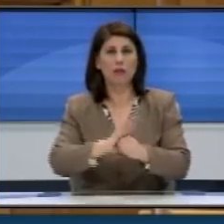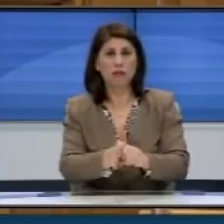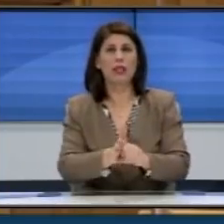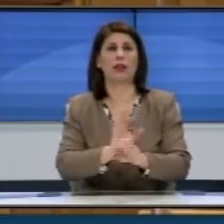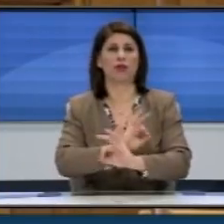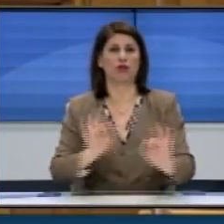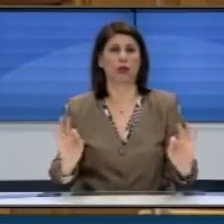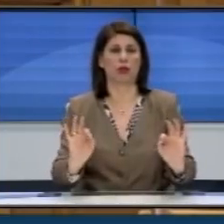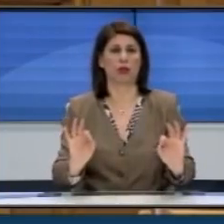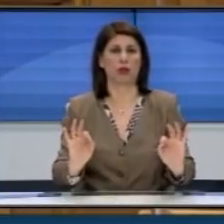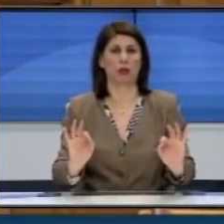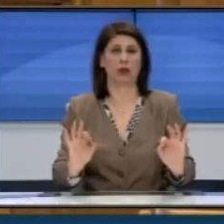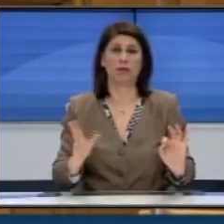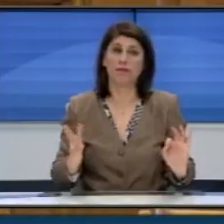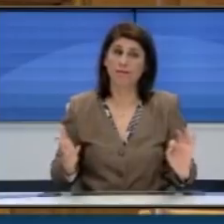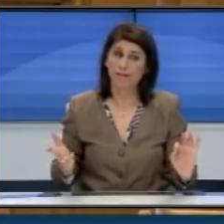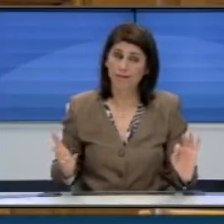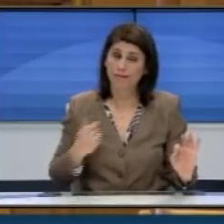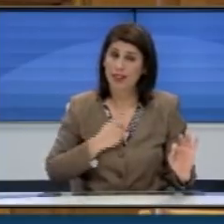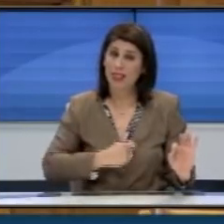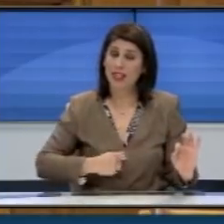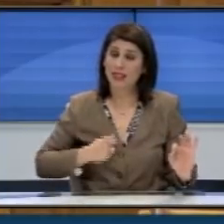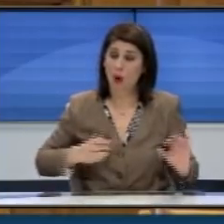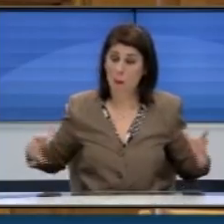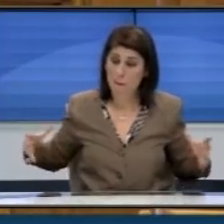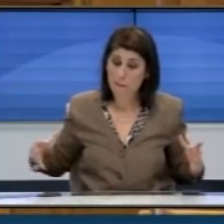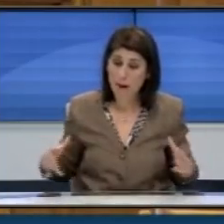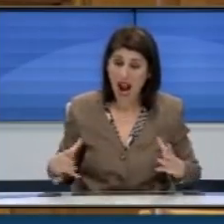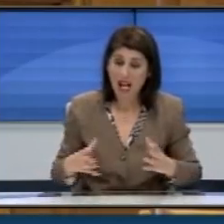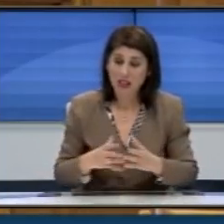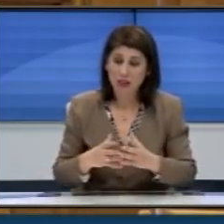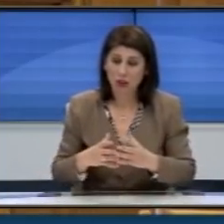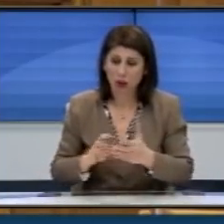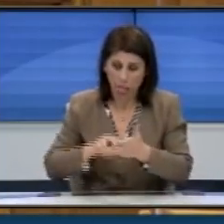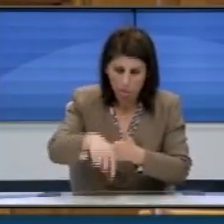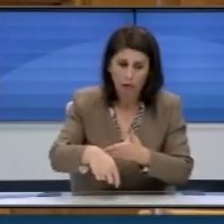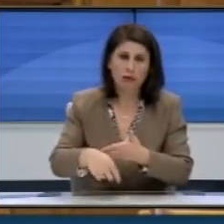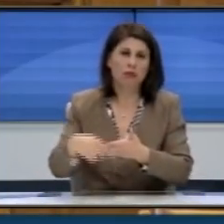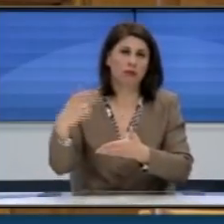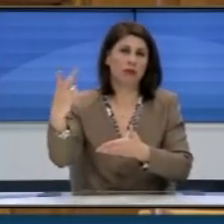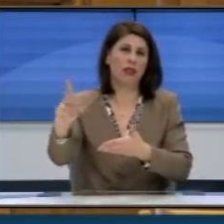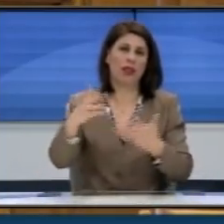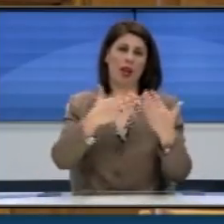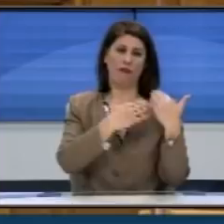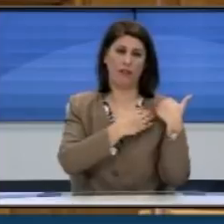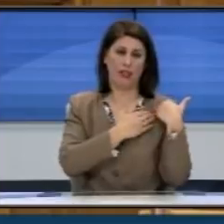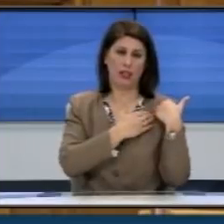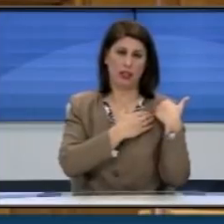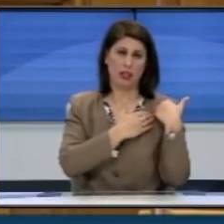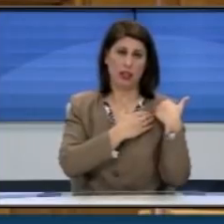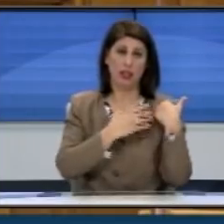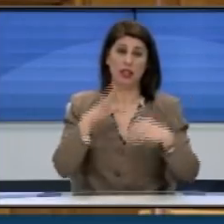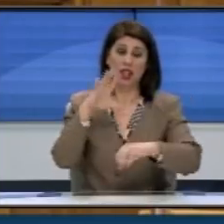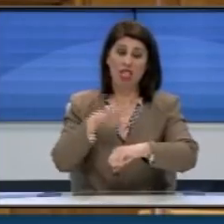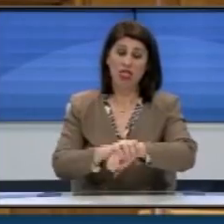πλήρως καλυμμένοι. Δυστυχώς, η ανάγκη του μαζικού εμβολιασμού έχει σκοντάψει με δική σας ευθύνη στις